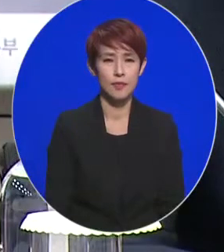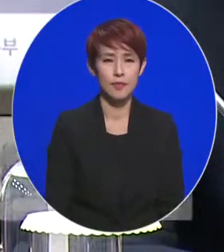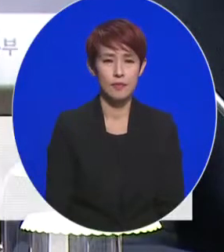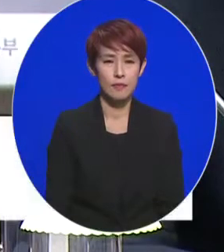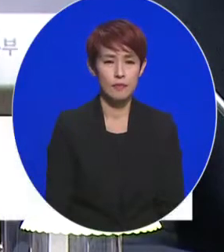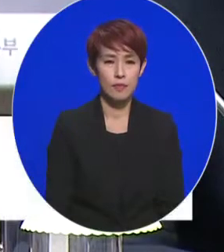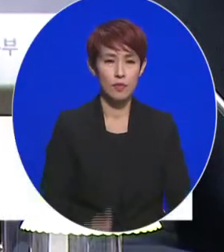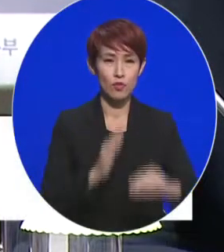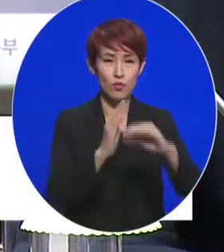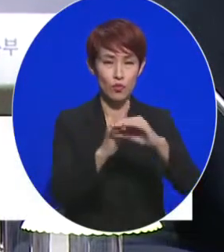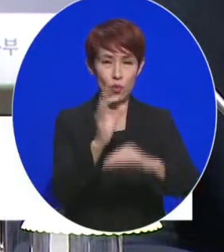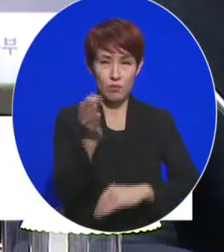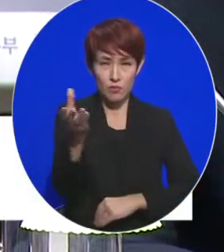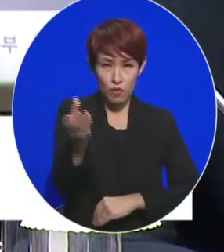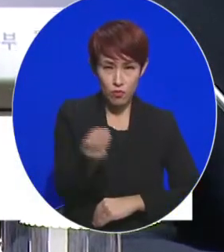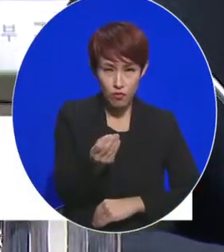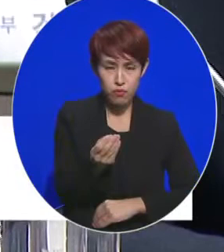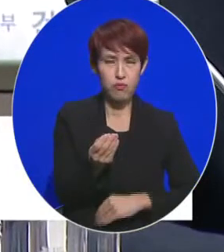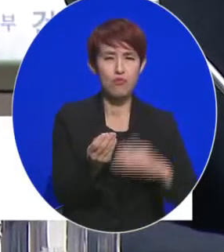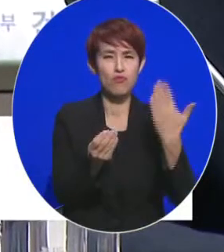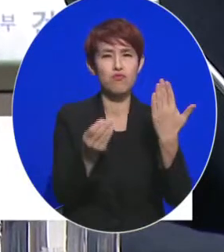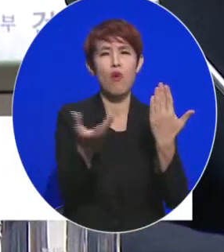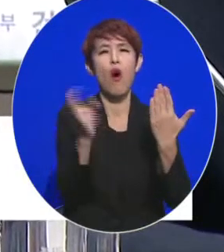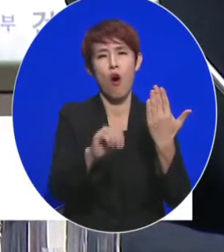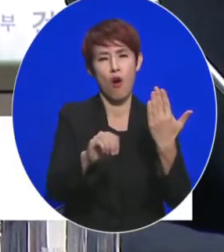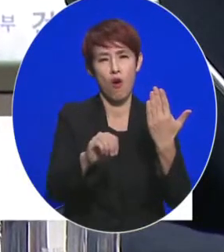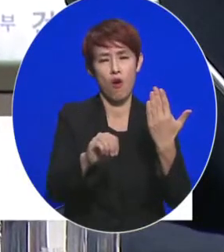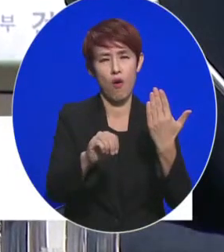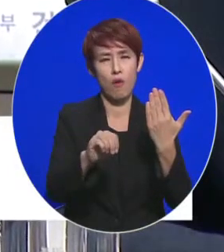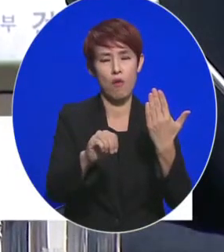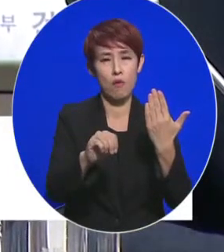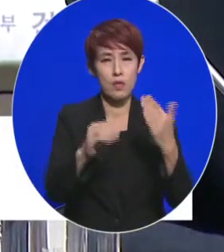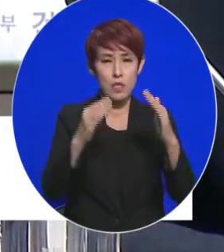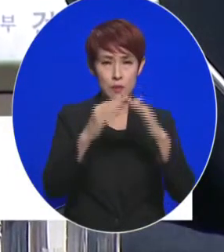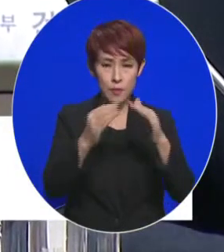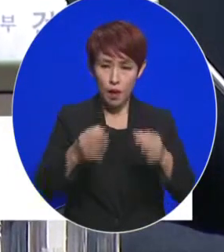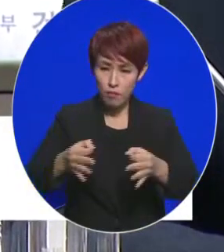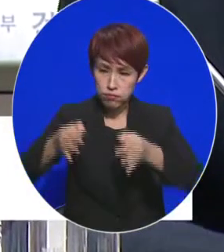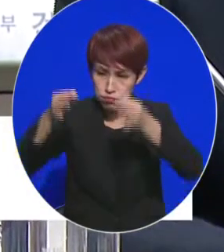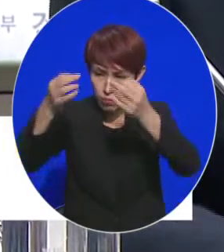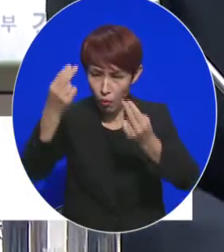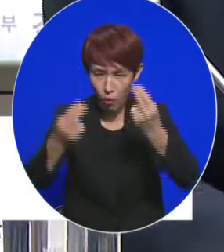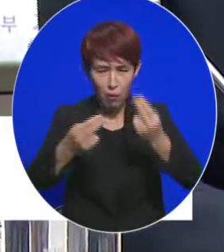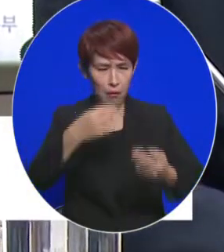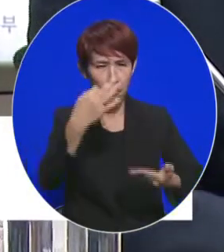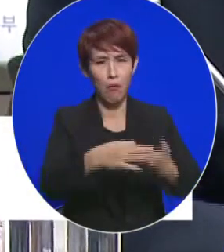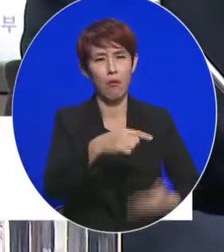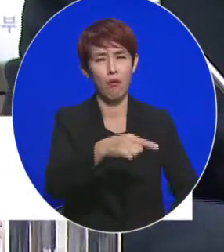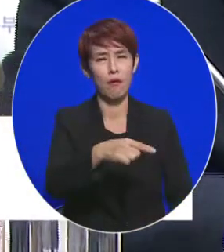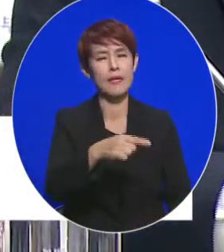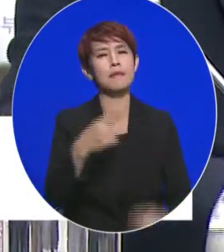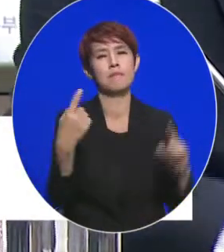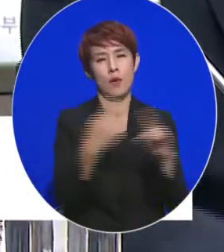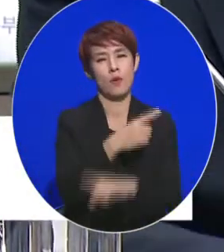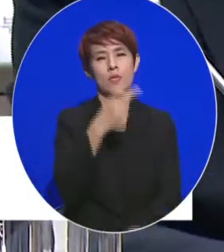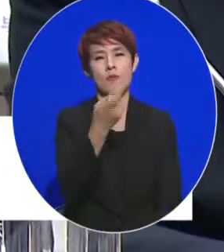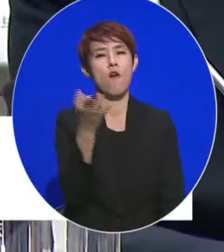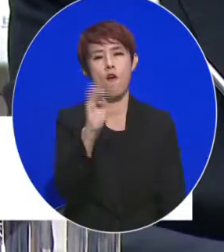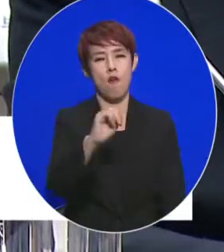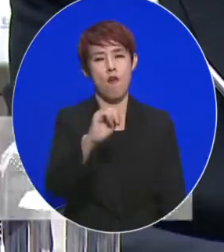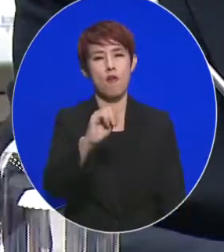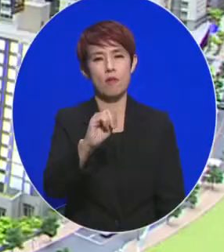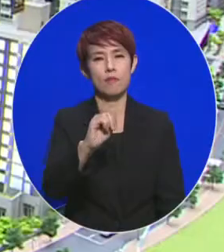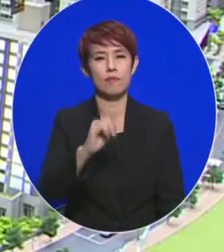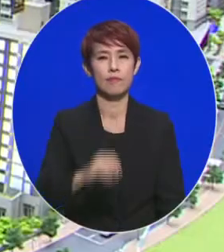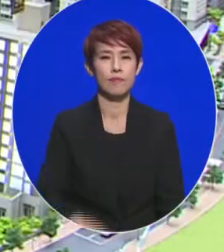중도금 대출 상환이 그동안 9억이었는데요 그동안 집값이 오른거에 비해서 너무 낮습니다 12억원으로 상향을